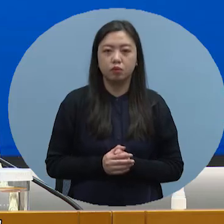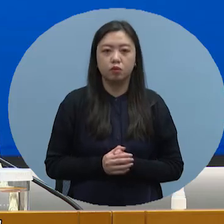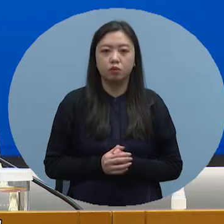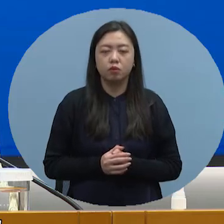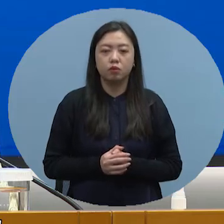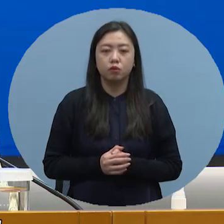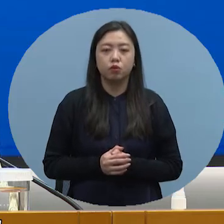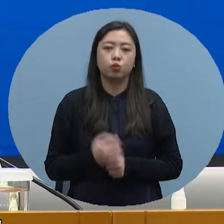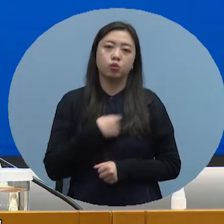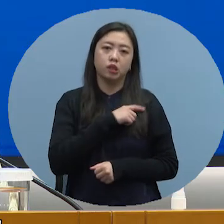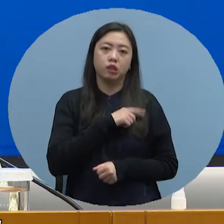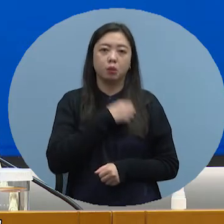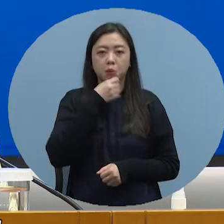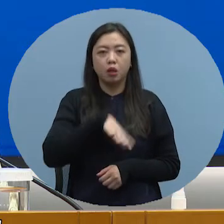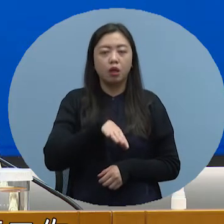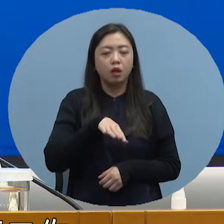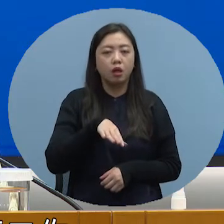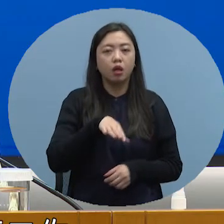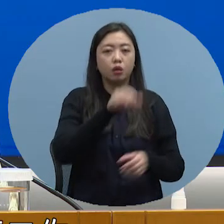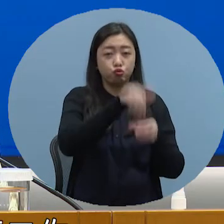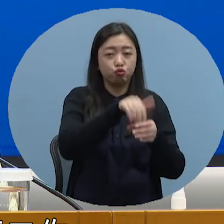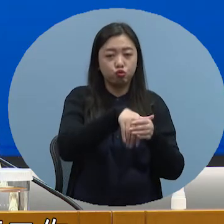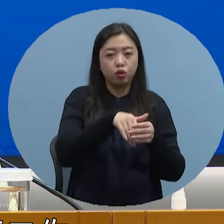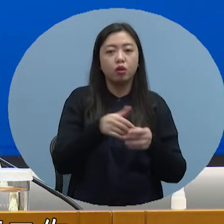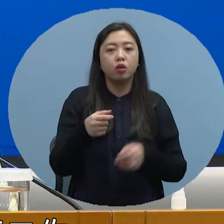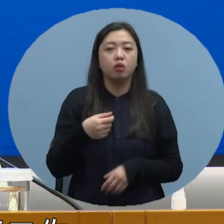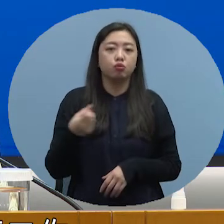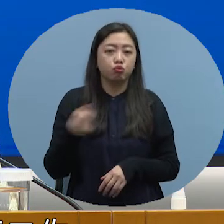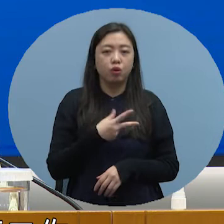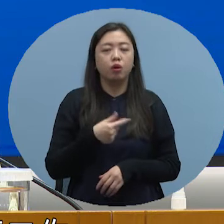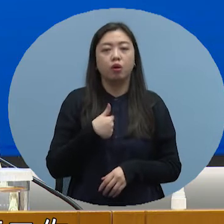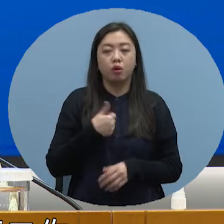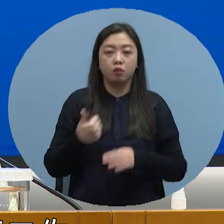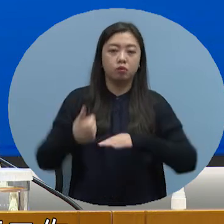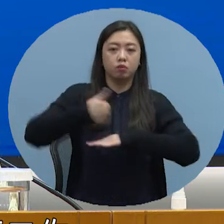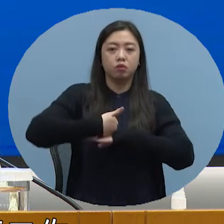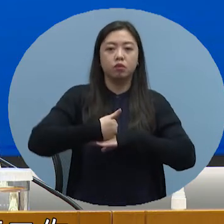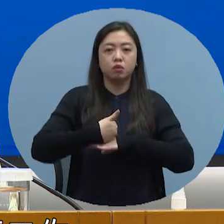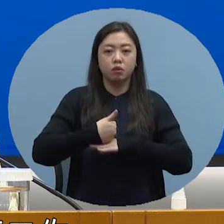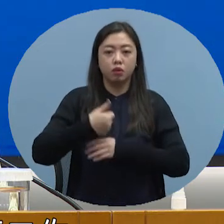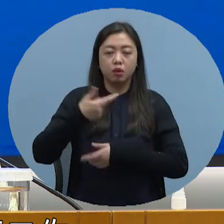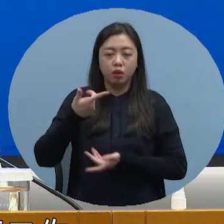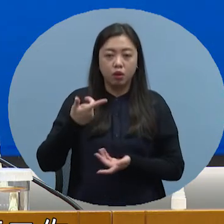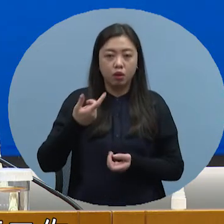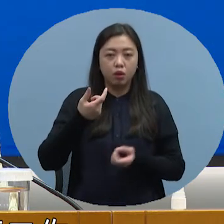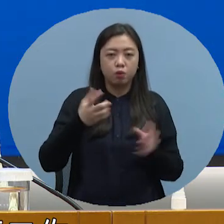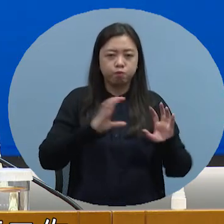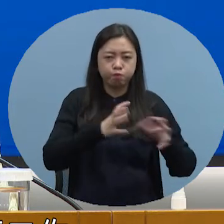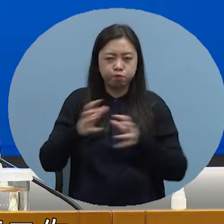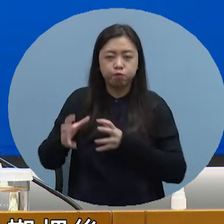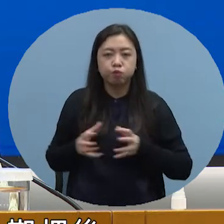因為我自己經歷過一次的選舉和當選之後的大量的早班的工